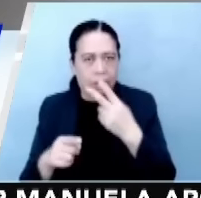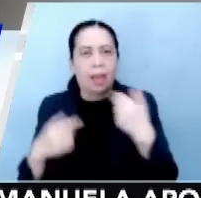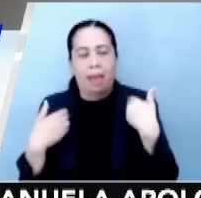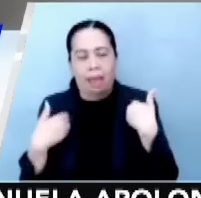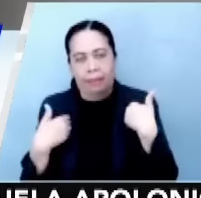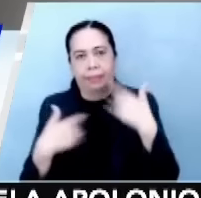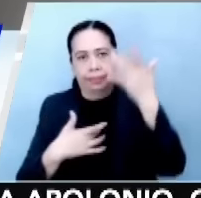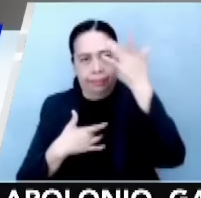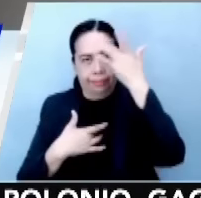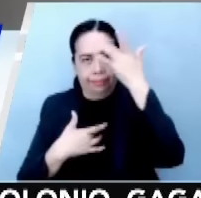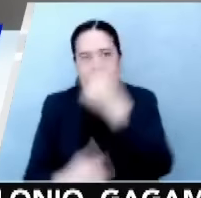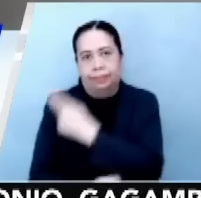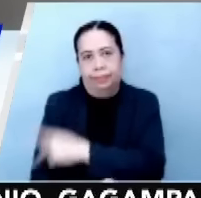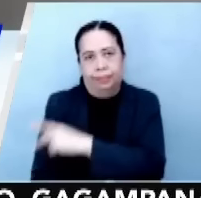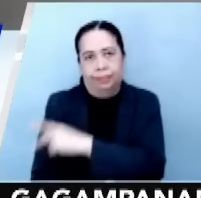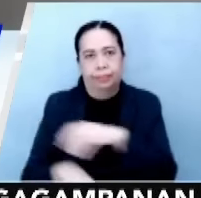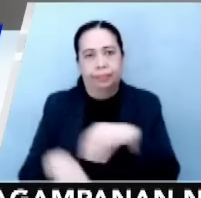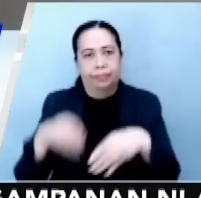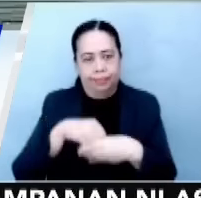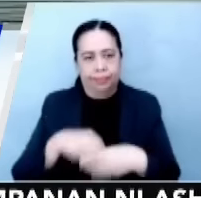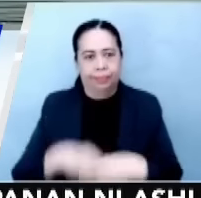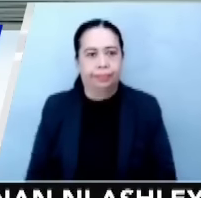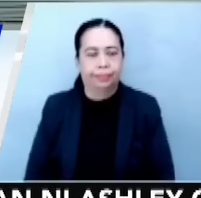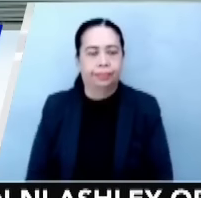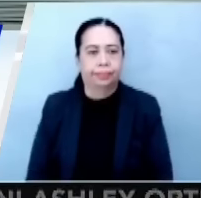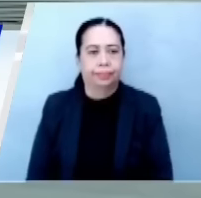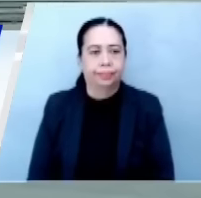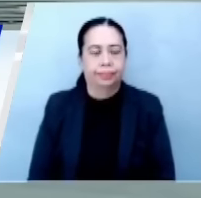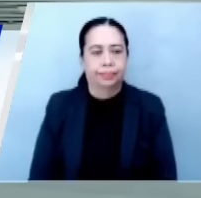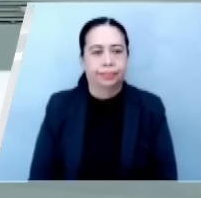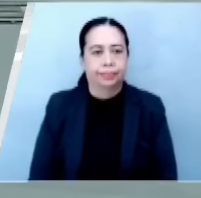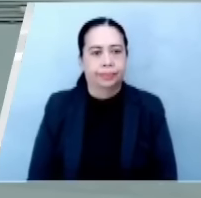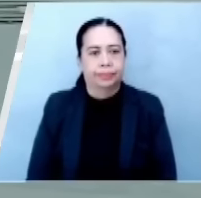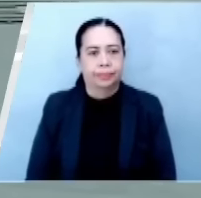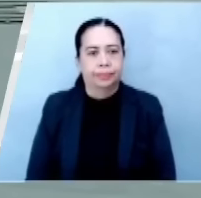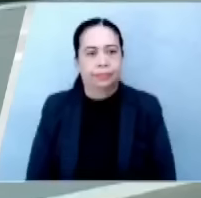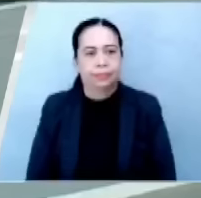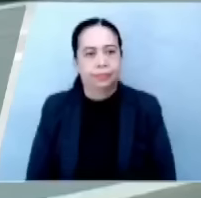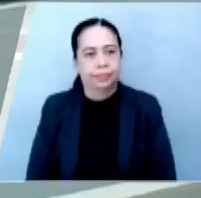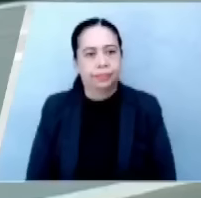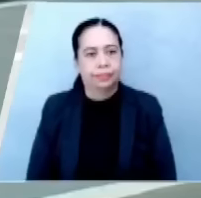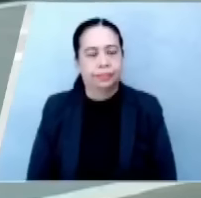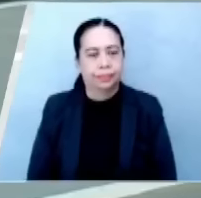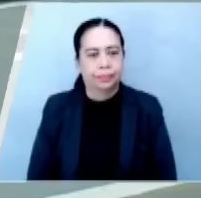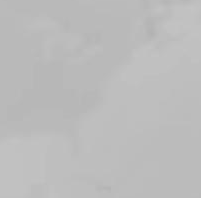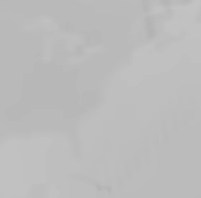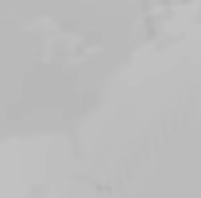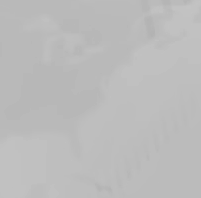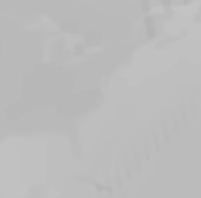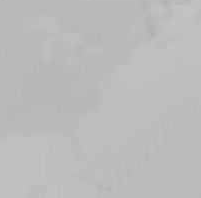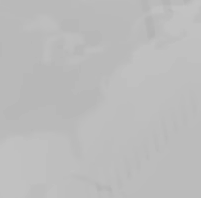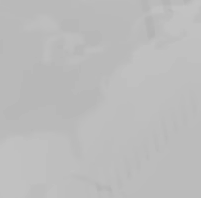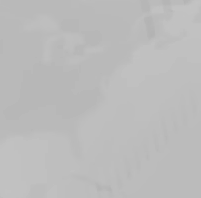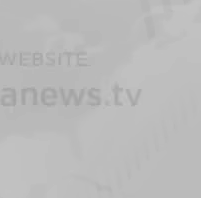pasyente. Para sa GMA Integrated News, Sanima Rafra, nakatutok, 24 oras.